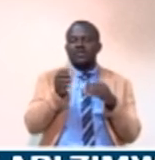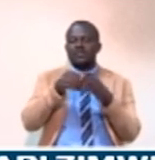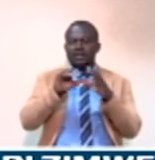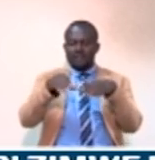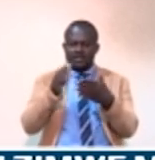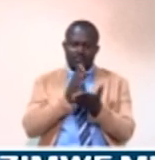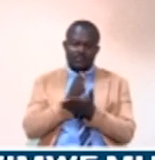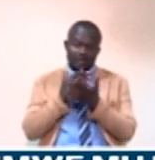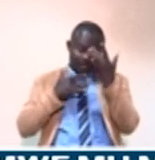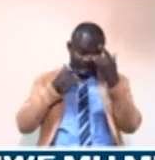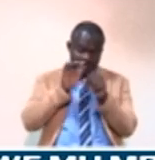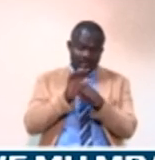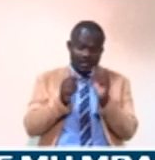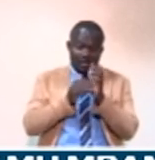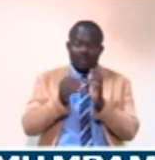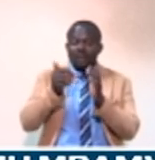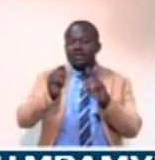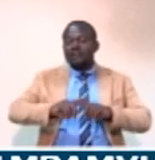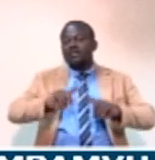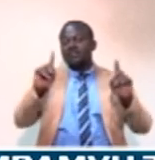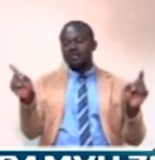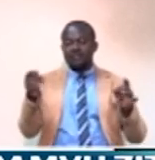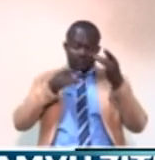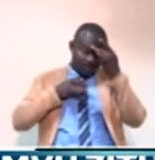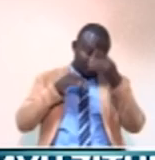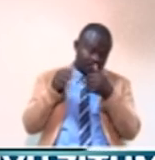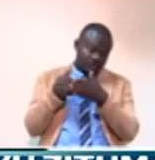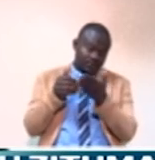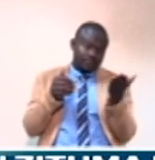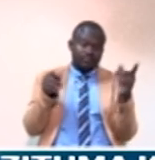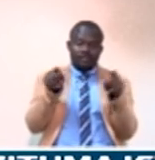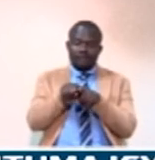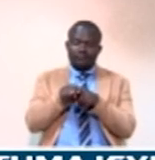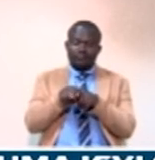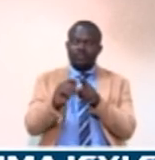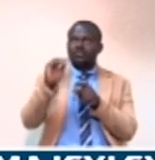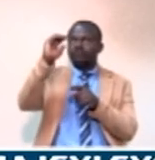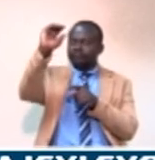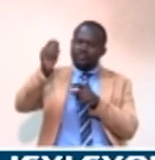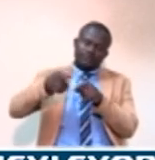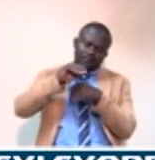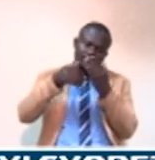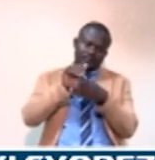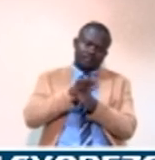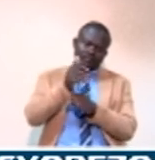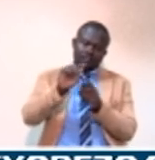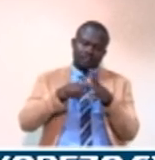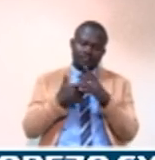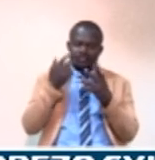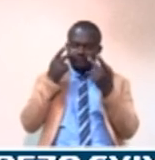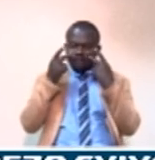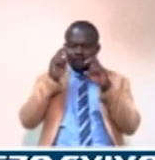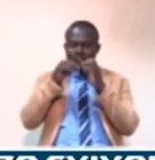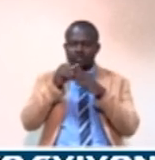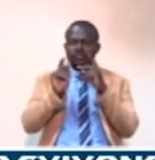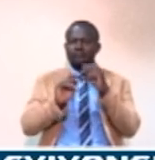byiciro n'ubundi bizahara. Ariko kigenda gitandukana ko icyorezo kigenda gisa nkaho gikura gifata indi ntera, niho utangira no kubona yuko n'abantu